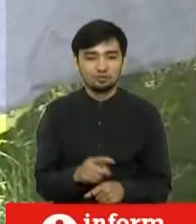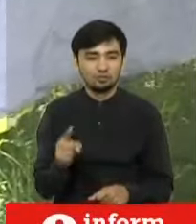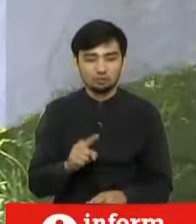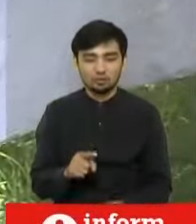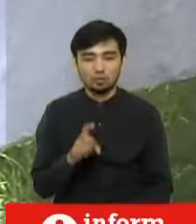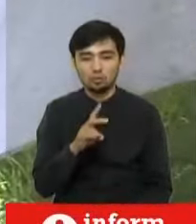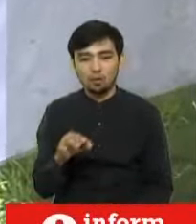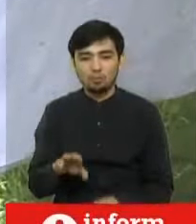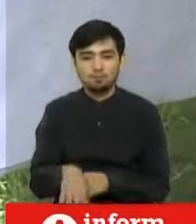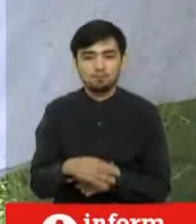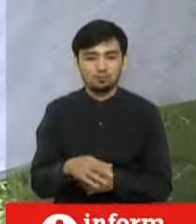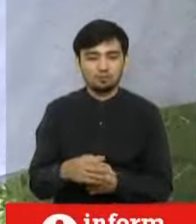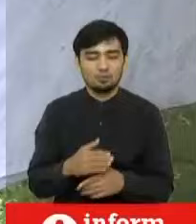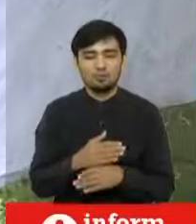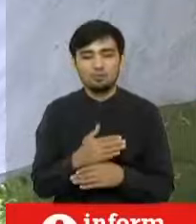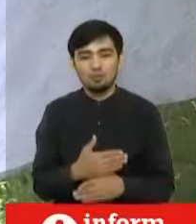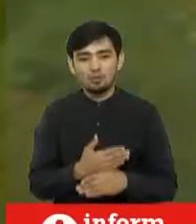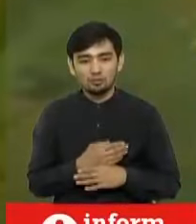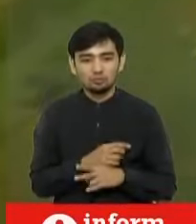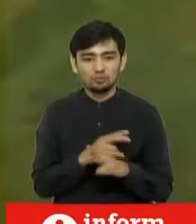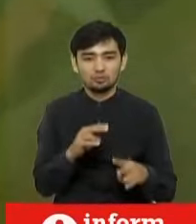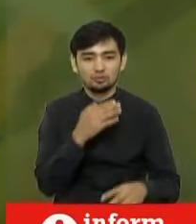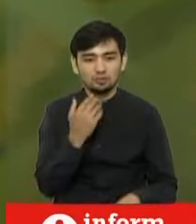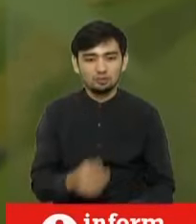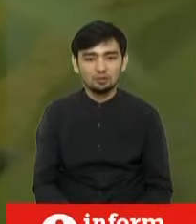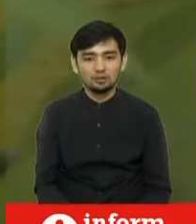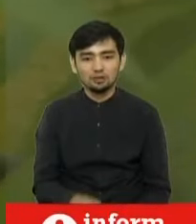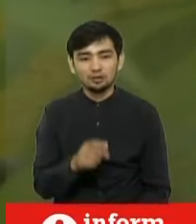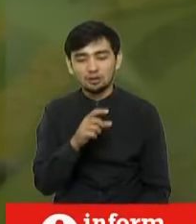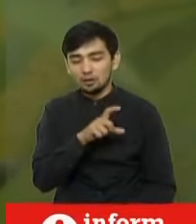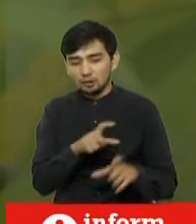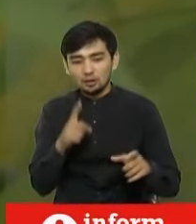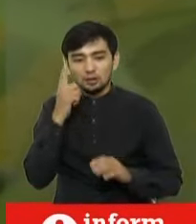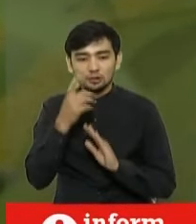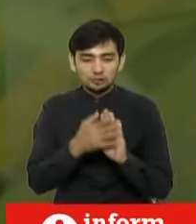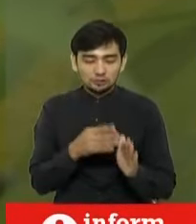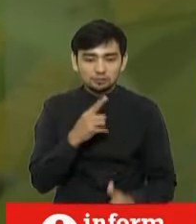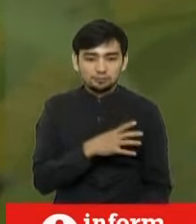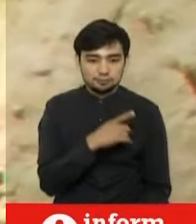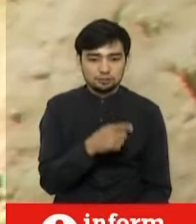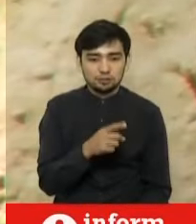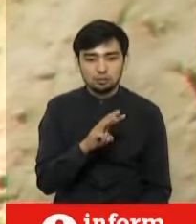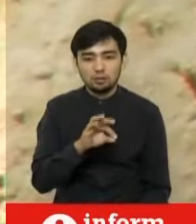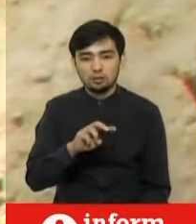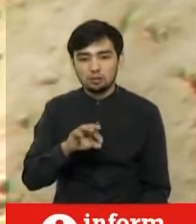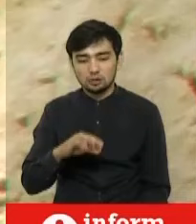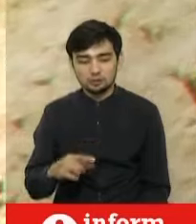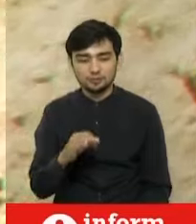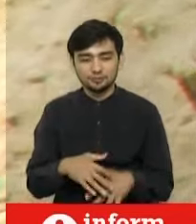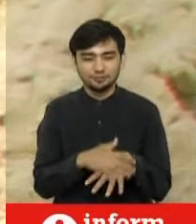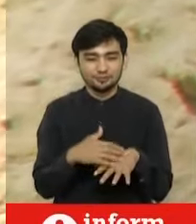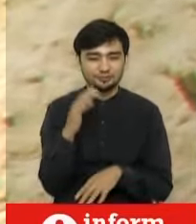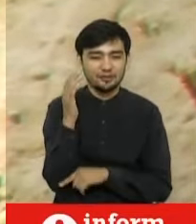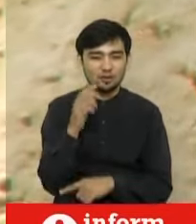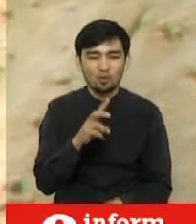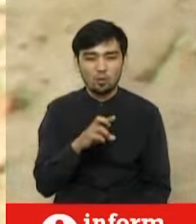что-то никаких вообще, никакой реакции вообще. Реакции и возмущения людей понятны, говорят энтомологи. Ведь огромное скопление древесных